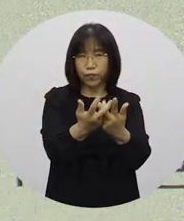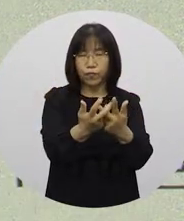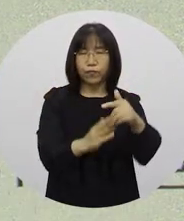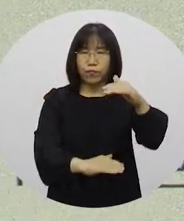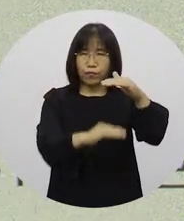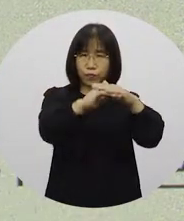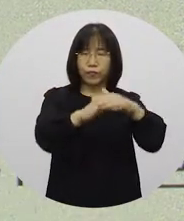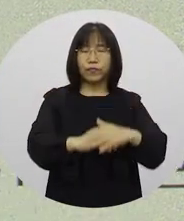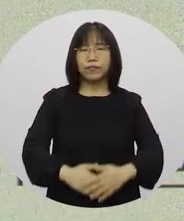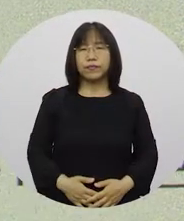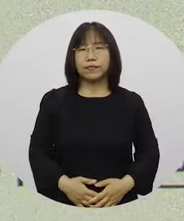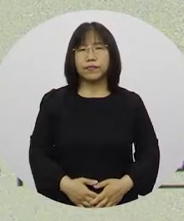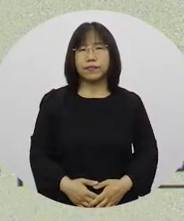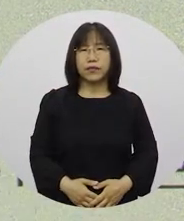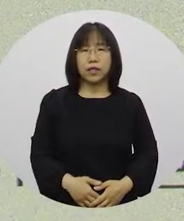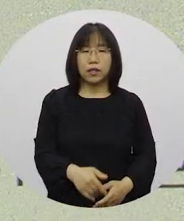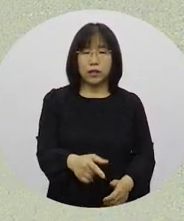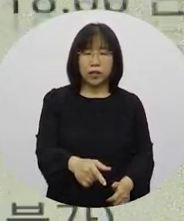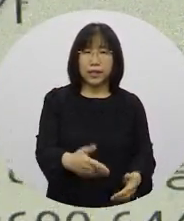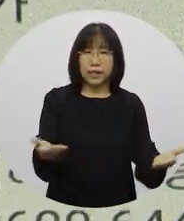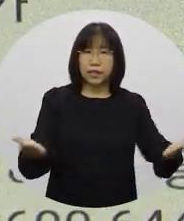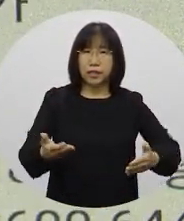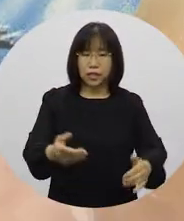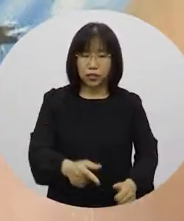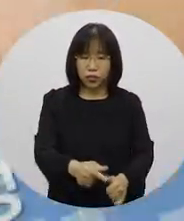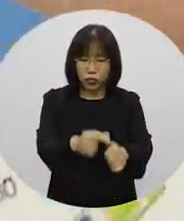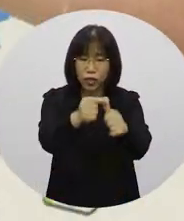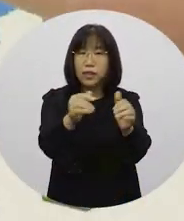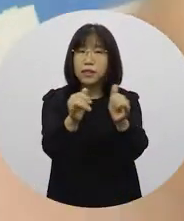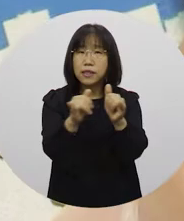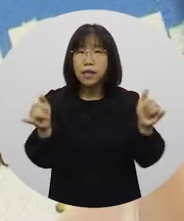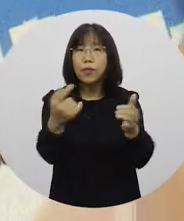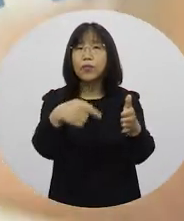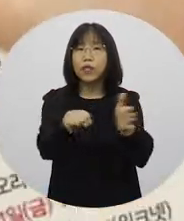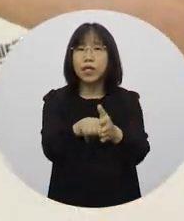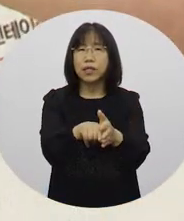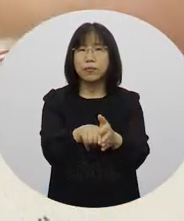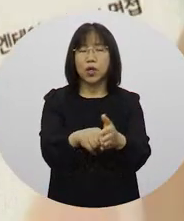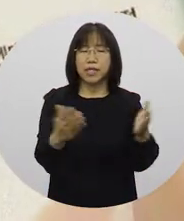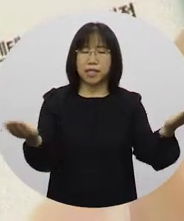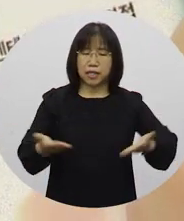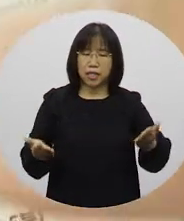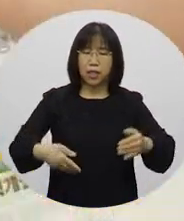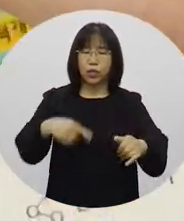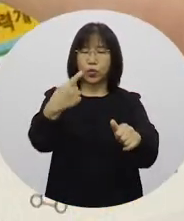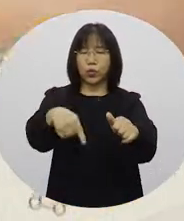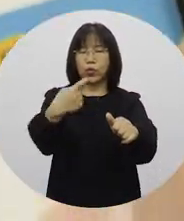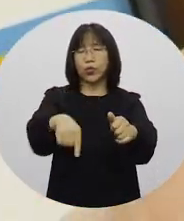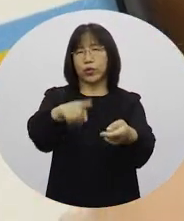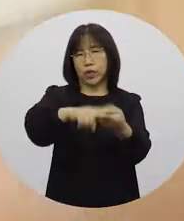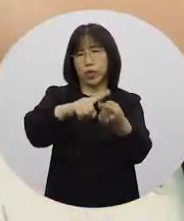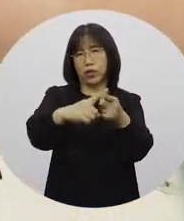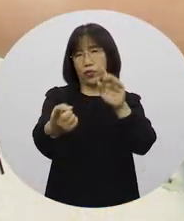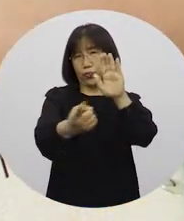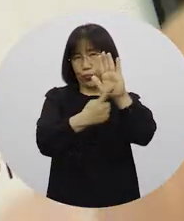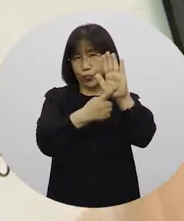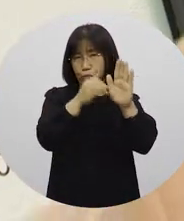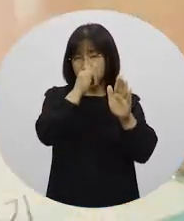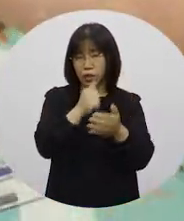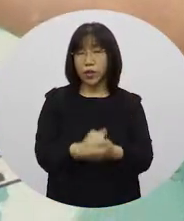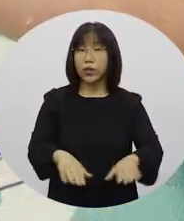가득 담겨 있습니다 또 구직자를 대상으로 진행되는 각종 직업 교육 관련 정보도 제공됩니다